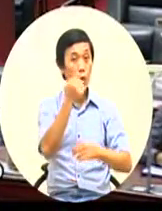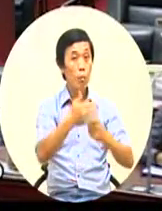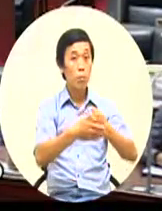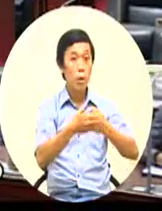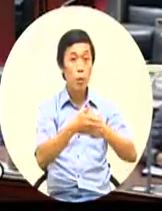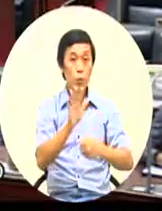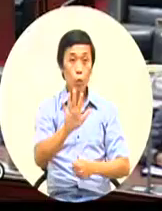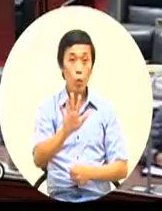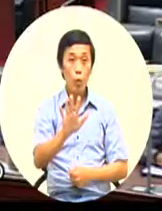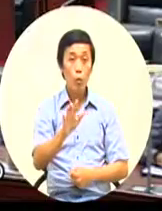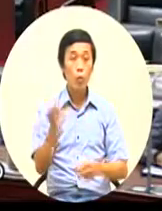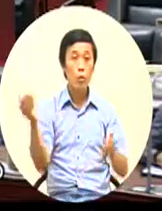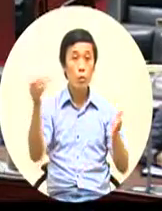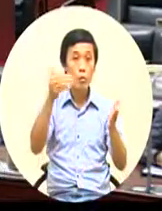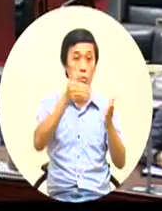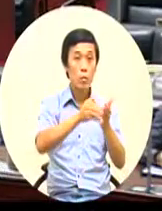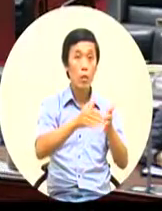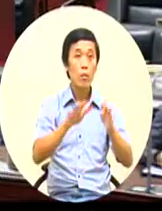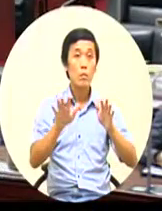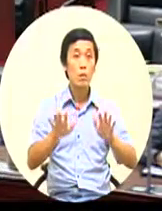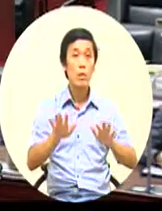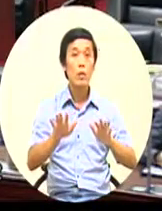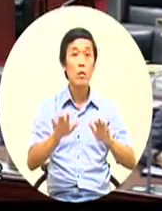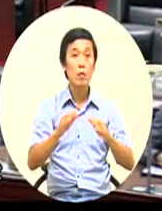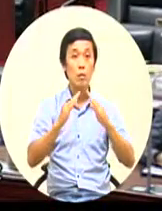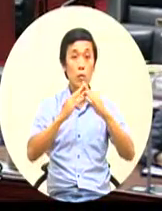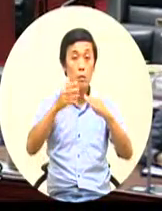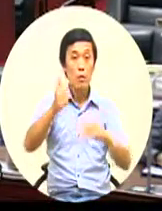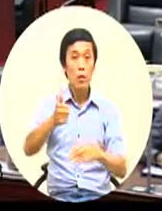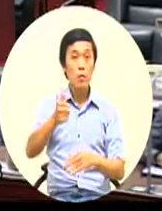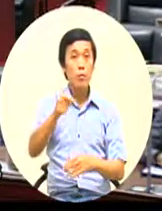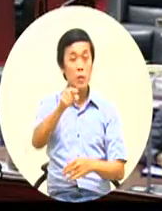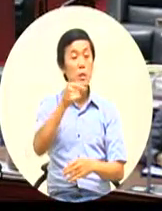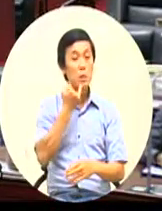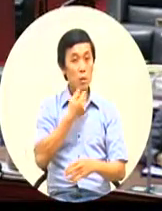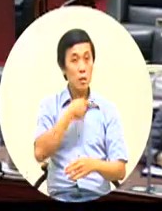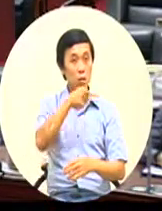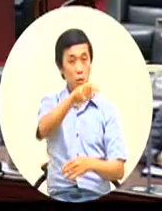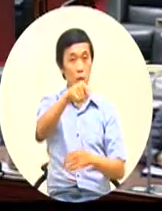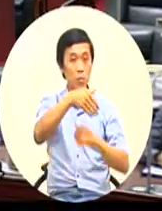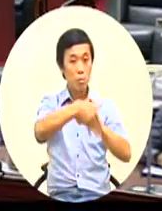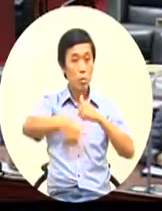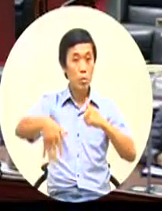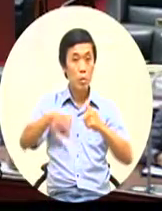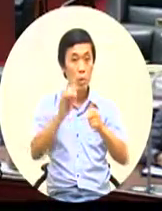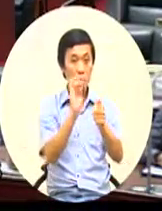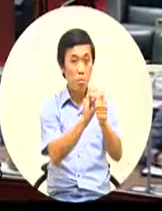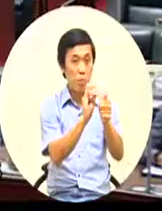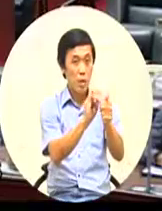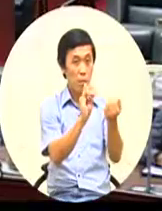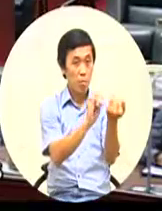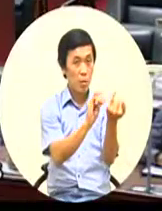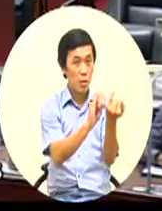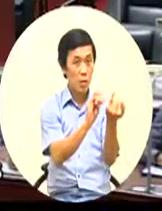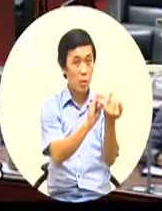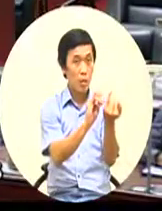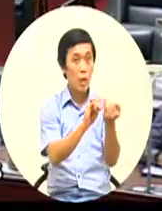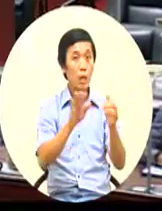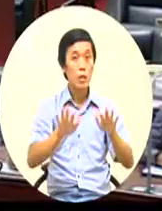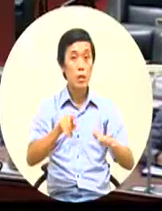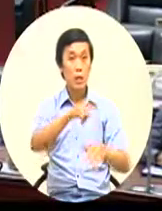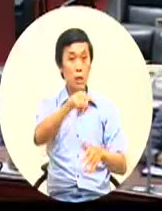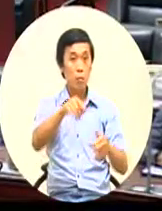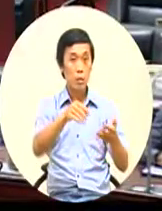跟议员 到今天为止，市长，你可能被你的下面蒙蔽了。到现在，根据你们的报